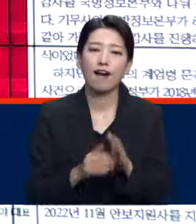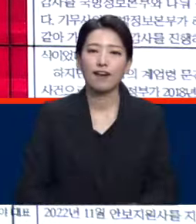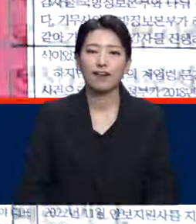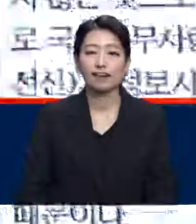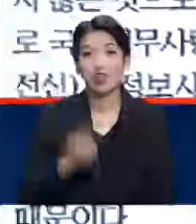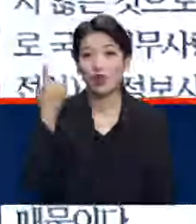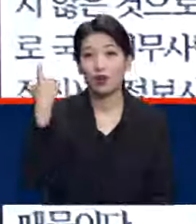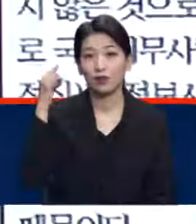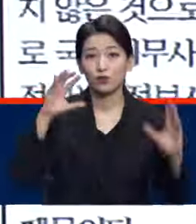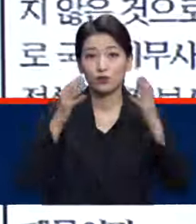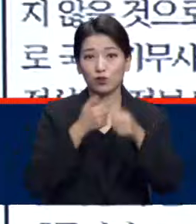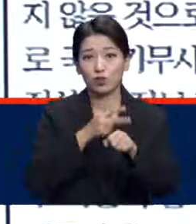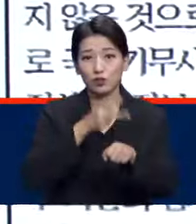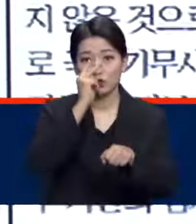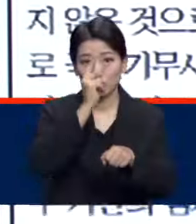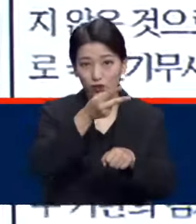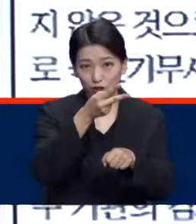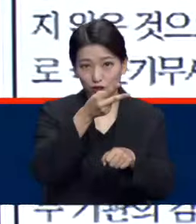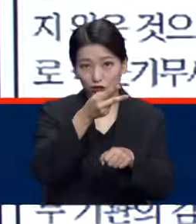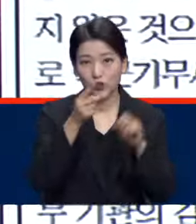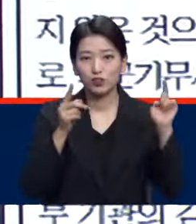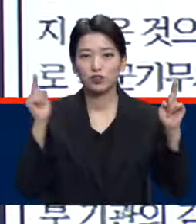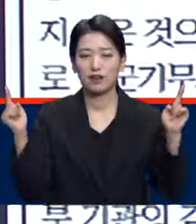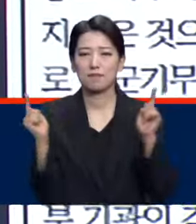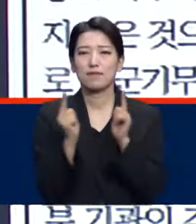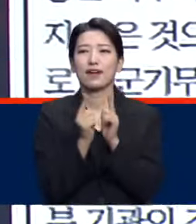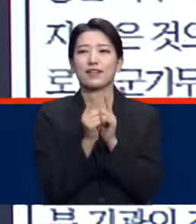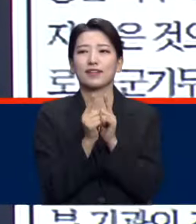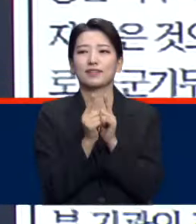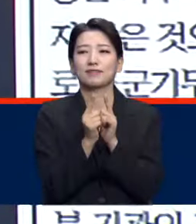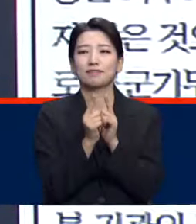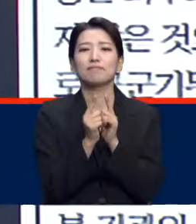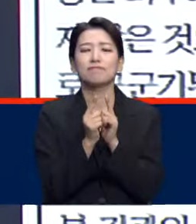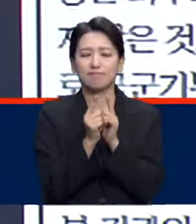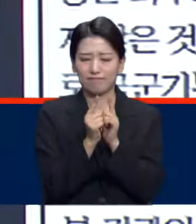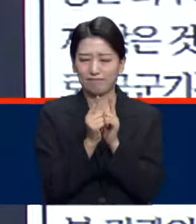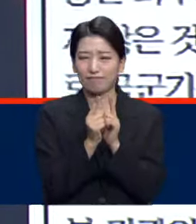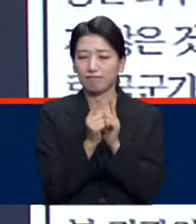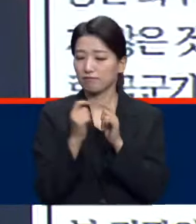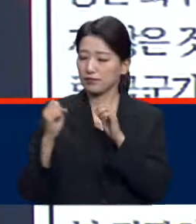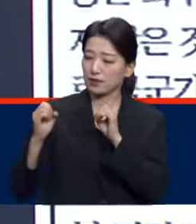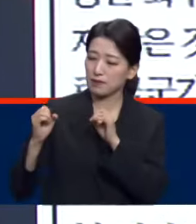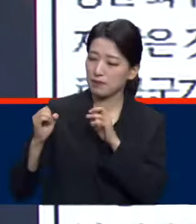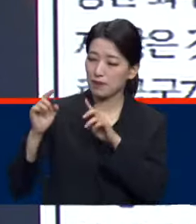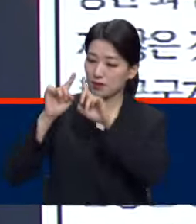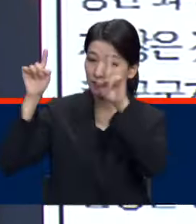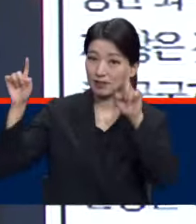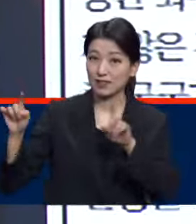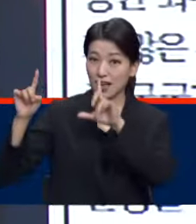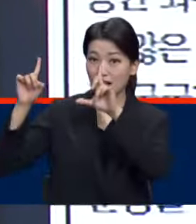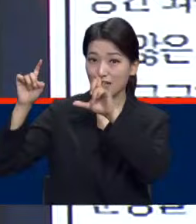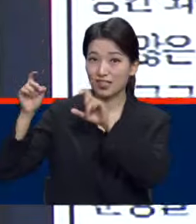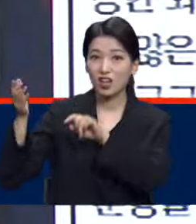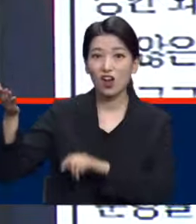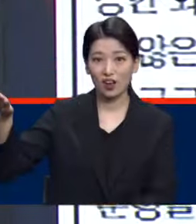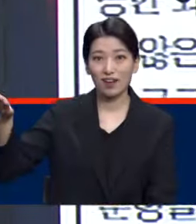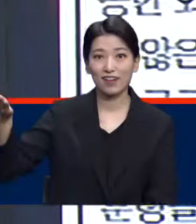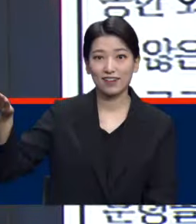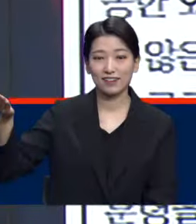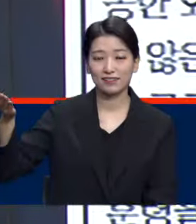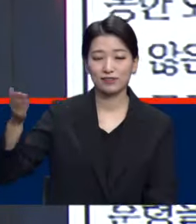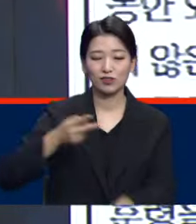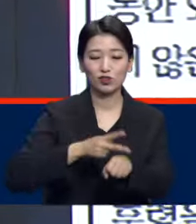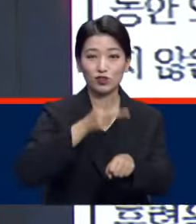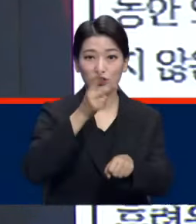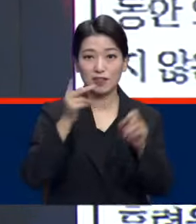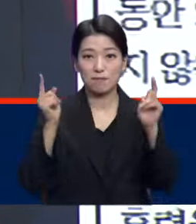여야 대표가 드디어 만났습니다. 지금 보시는 것처럼 이 대화를 나누고 있는 두 사람의 모습이죠. 어제 오후 2시에 두 사람